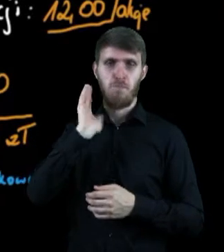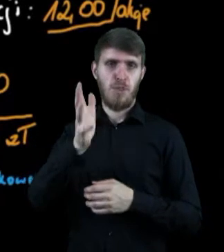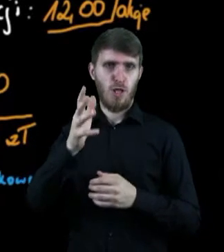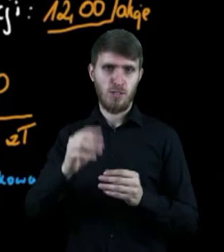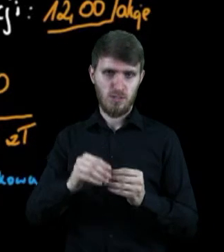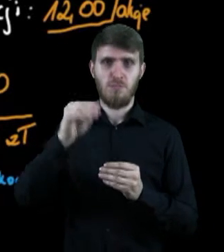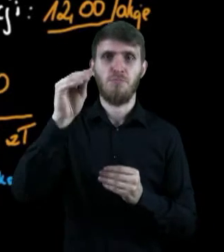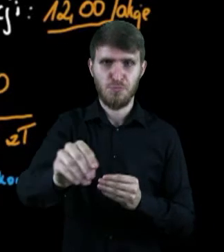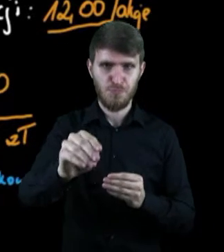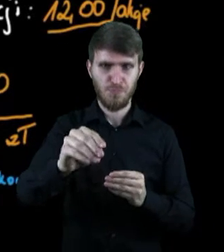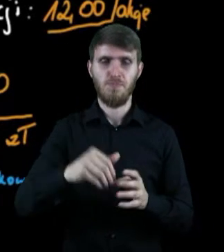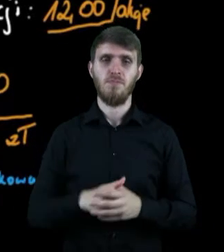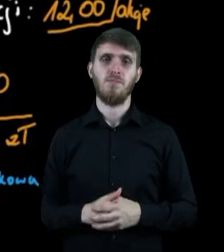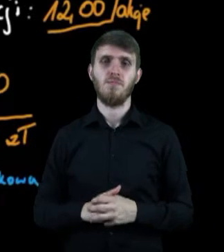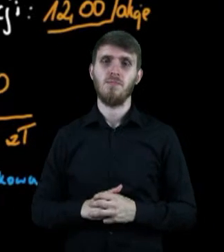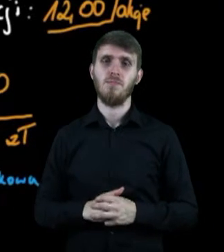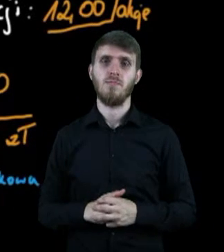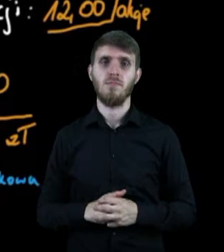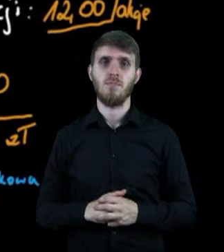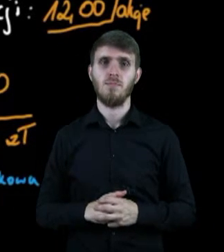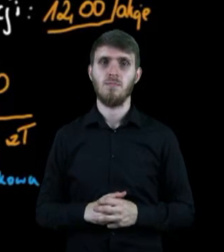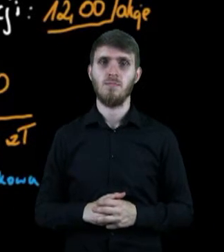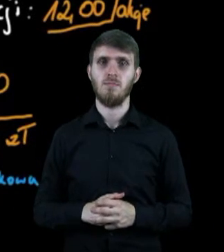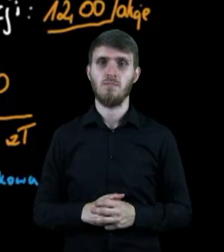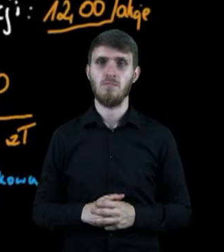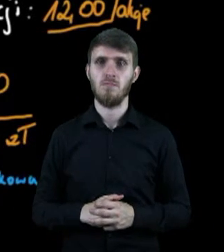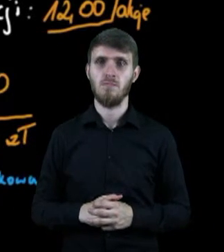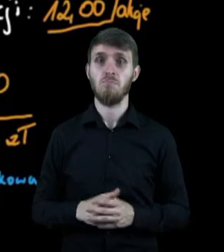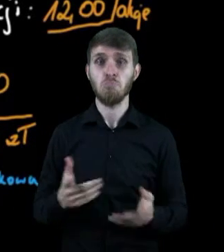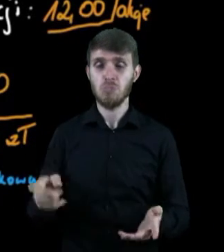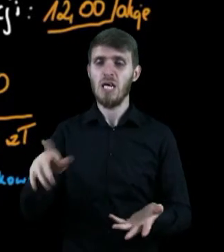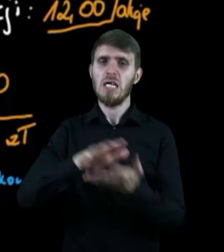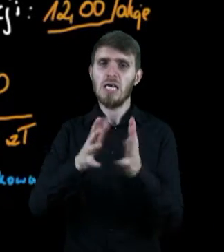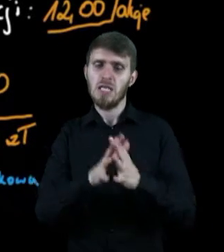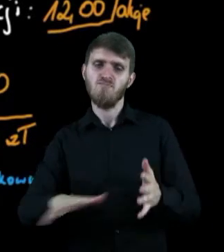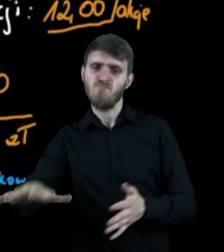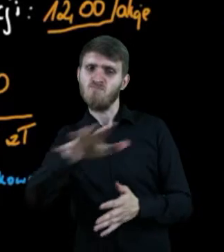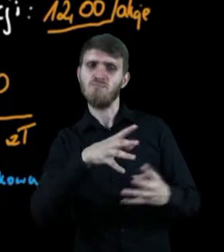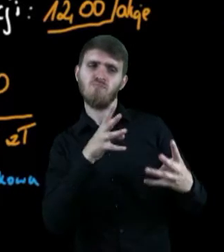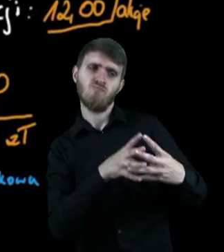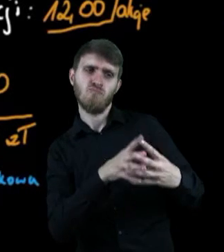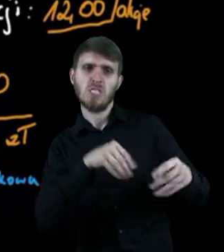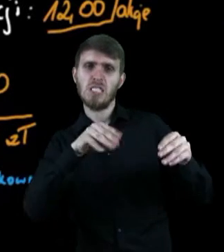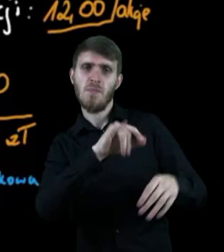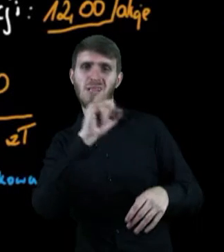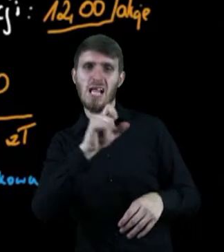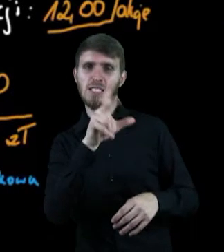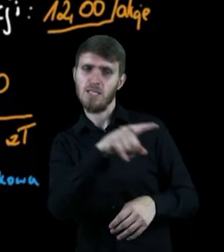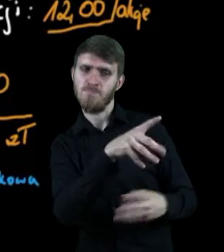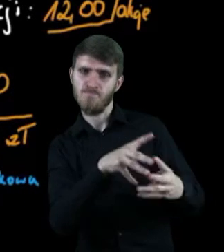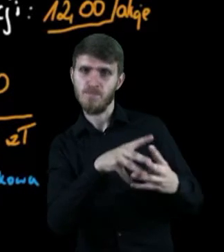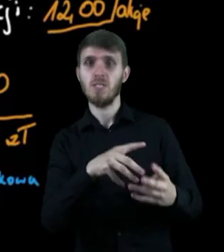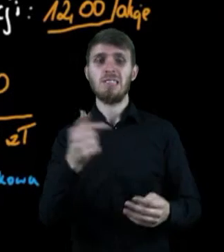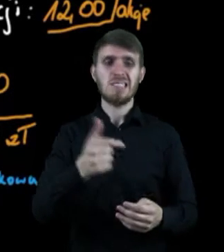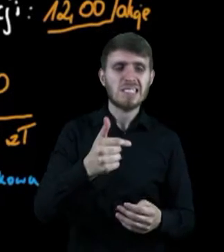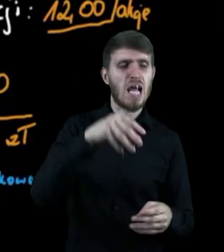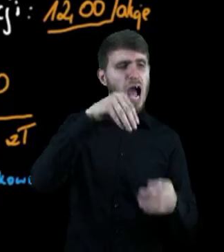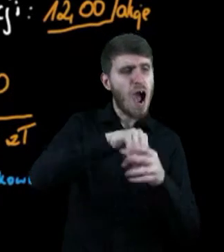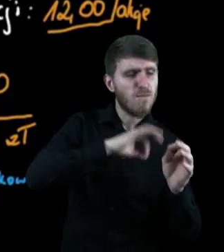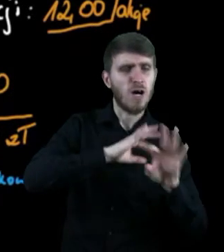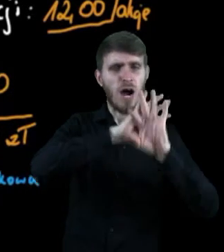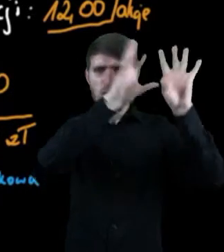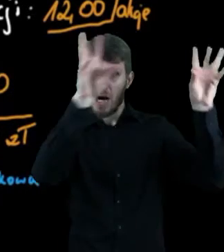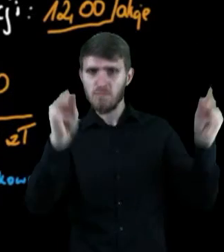przypadku sklepu Michała, o wysokości 5 tysięcy złotych. Zatem rynek wycenia sumę zobowiązań